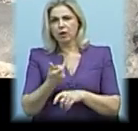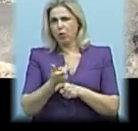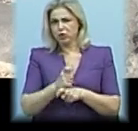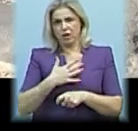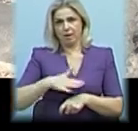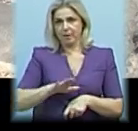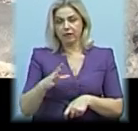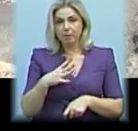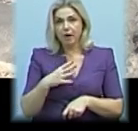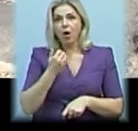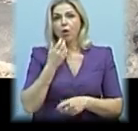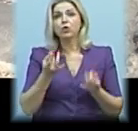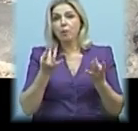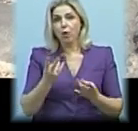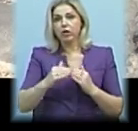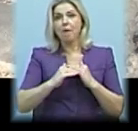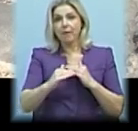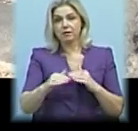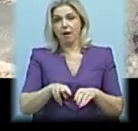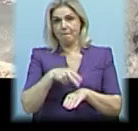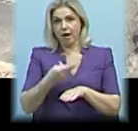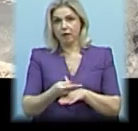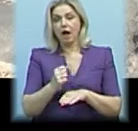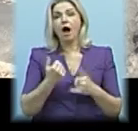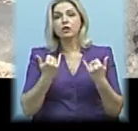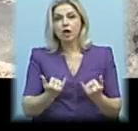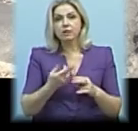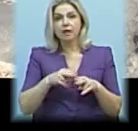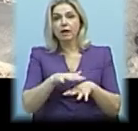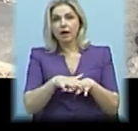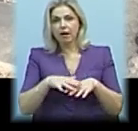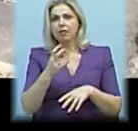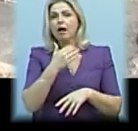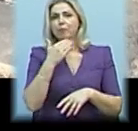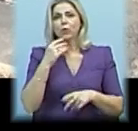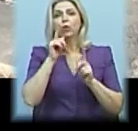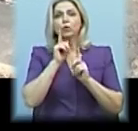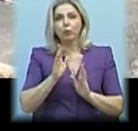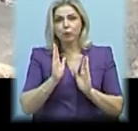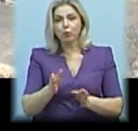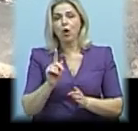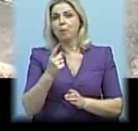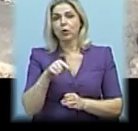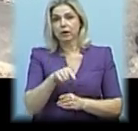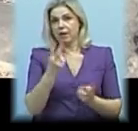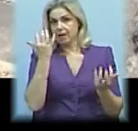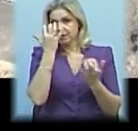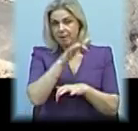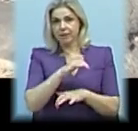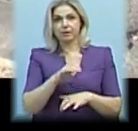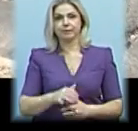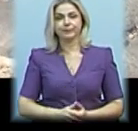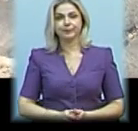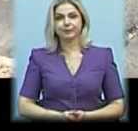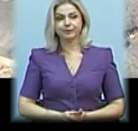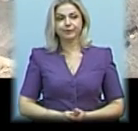було, коли просто так на рівному місці падаєш. А ось зараз цими гратами набагато зручніше буде, так як ти їх просто не помічаєш, цих гратів. Ти